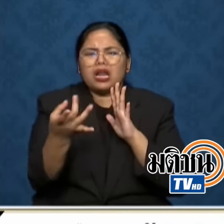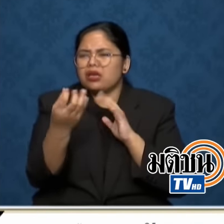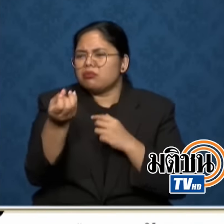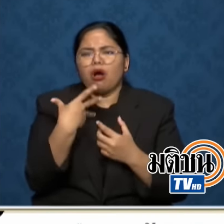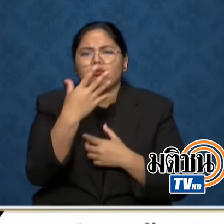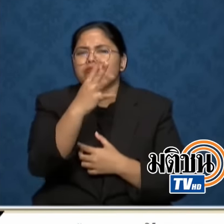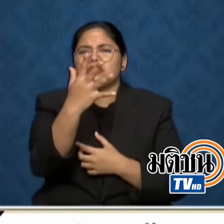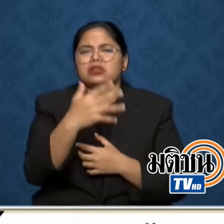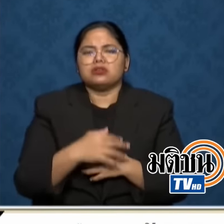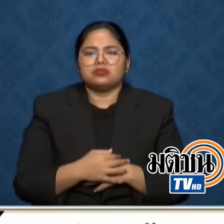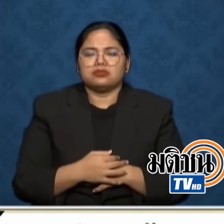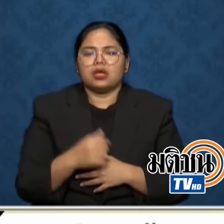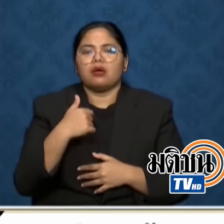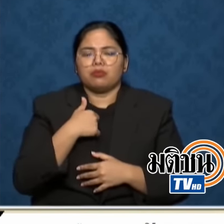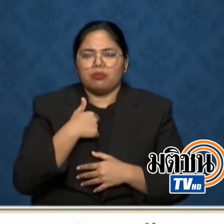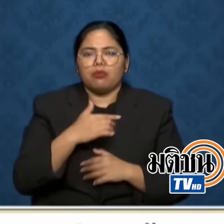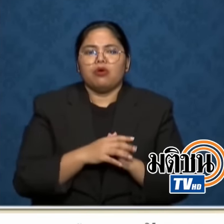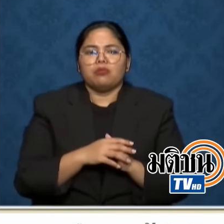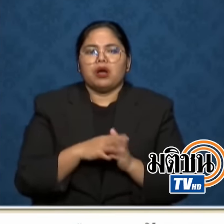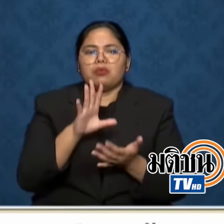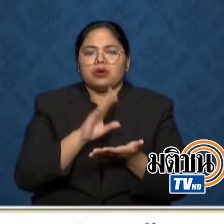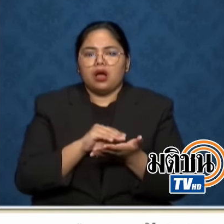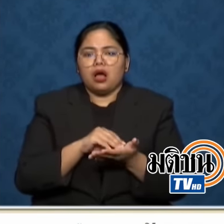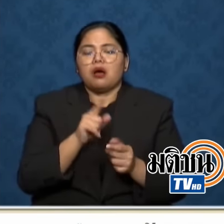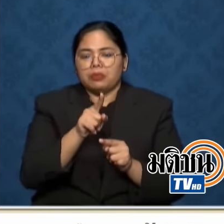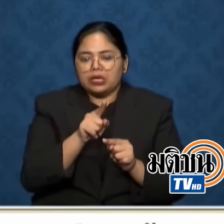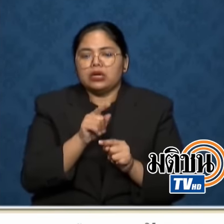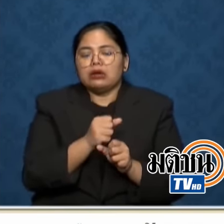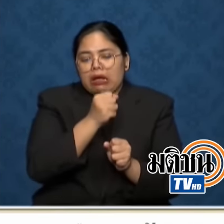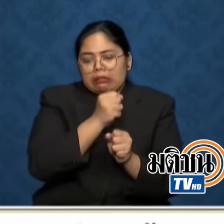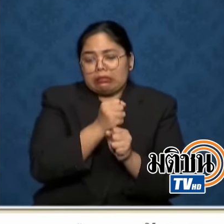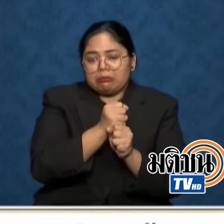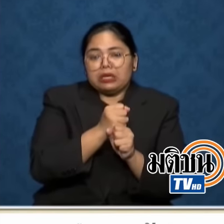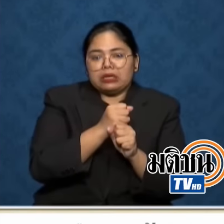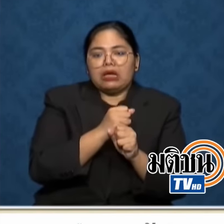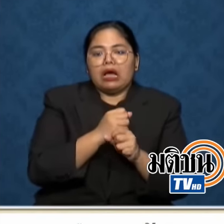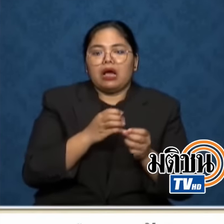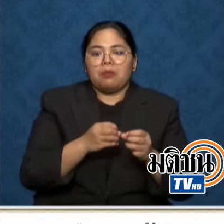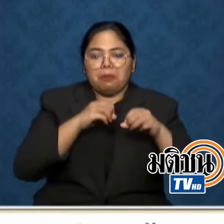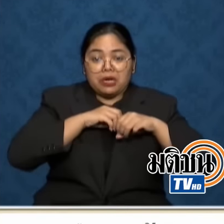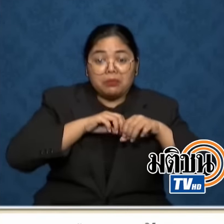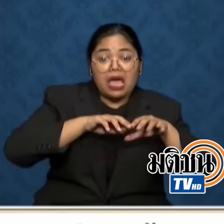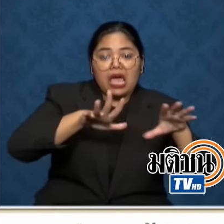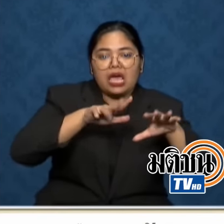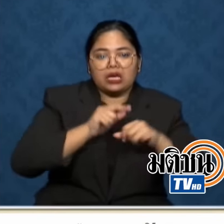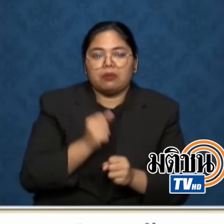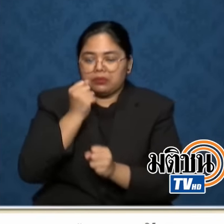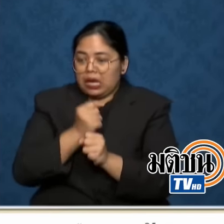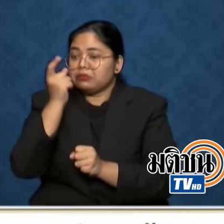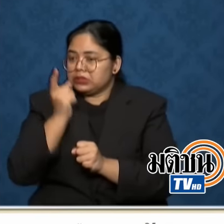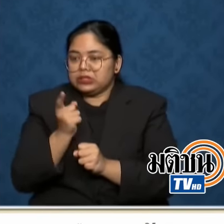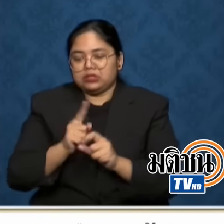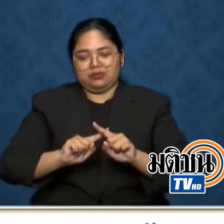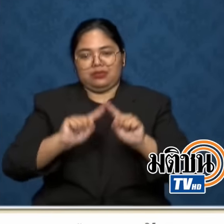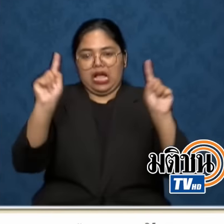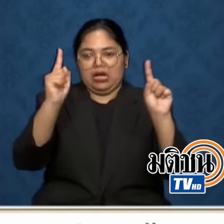าะเนี่ยครับผมกลัวนะครับเทสที่สร้างกับร่างที่อาจจะเป็นเนี่ยมันจะกลายเป็นภาพนี้ครับเพราะผมได้ยินมาครับว่า